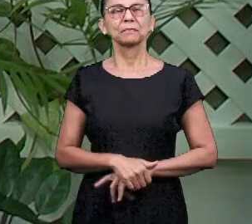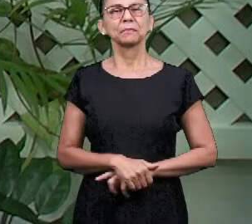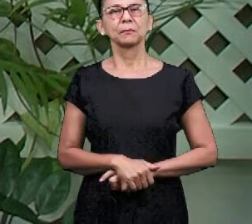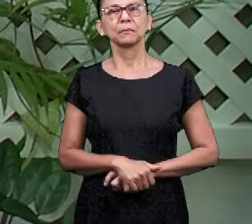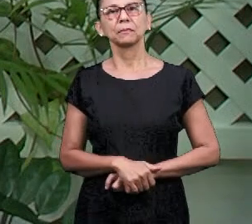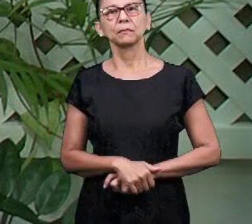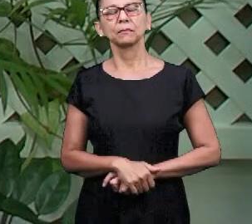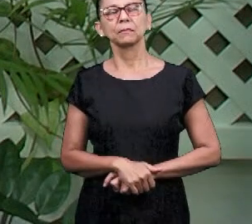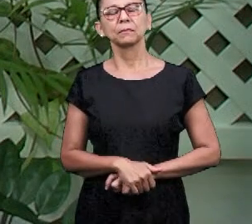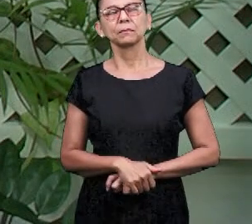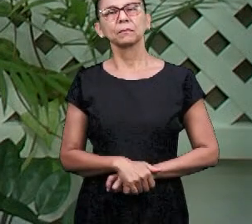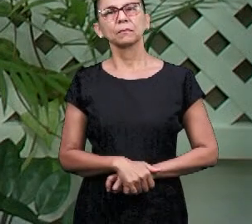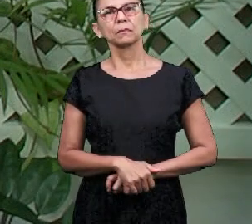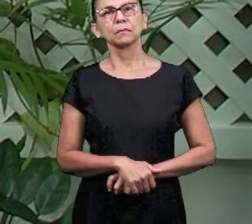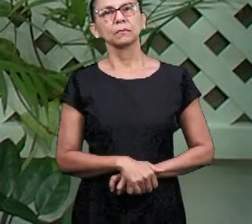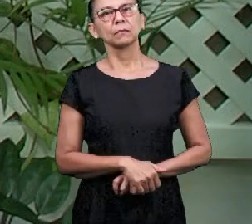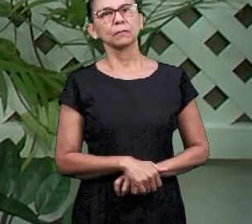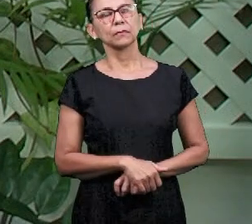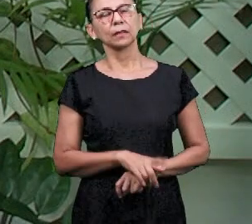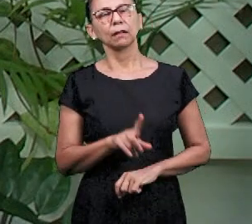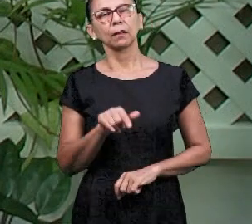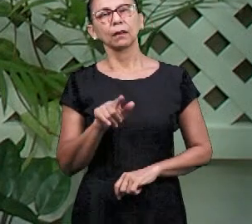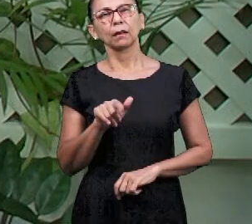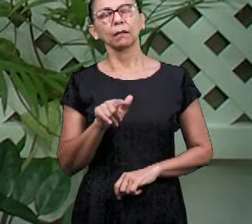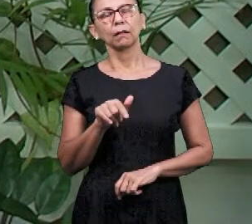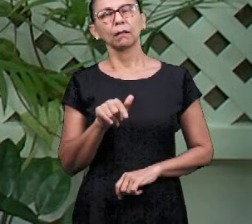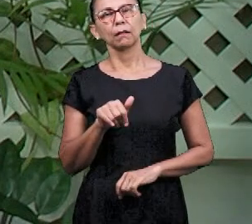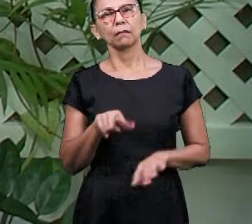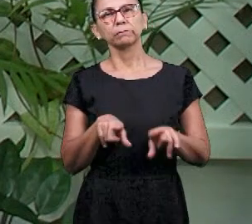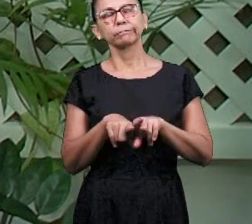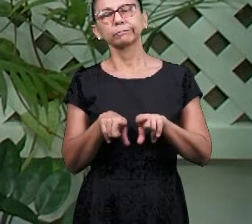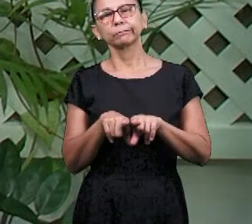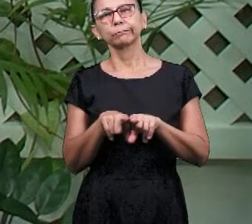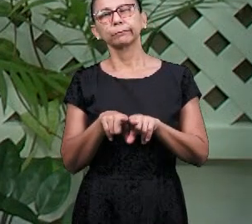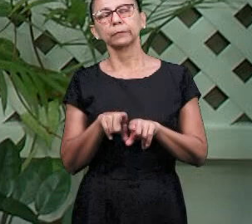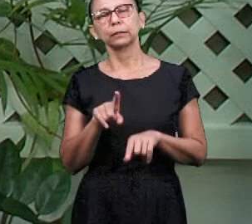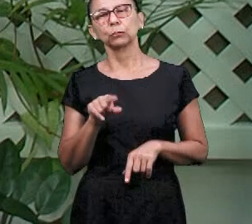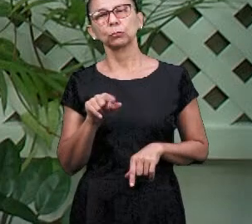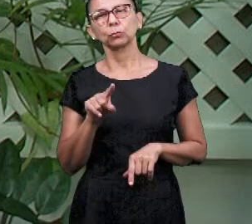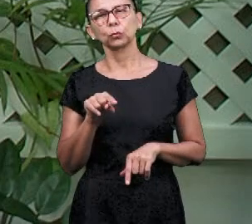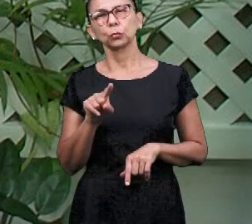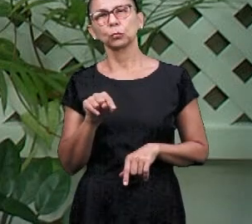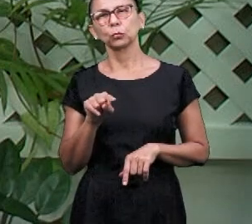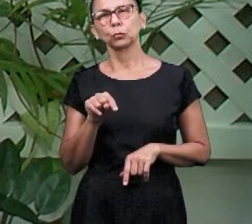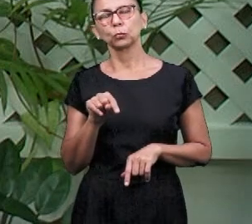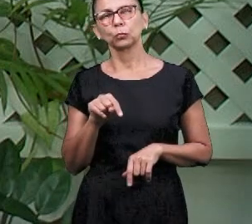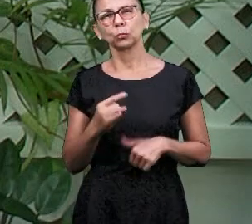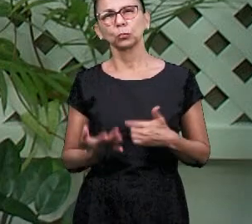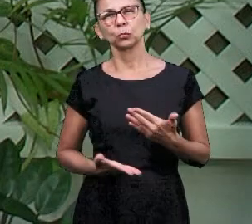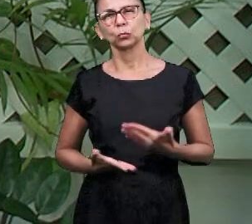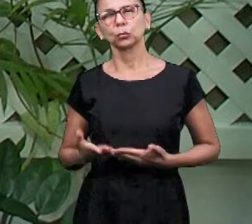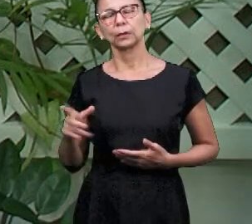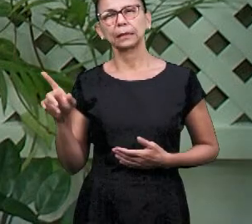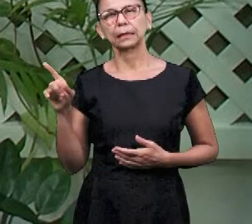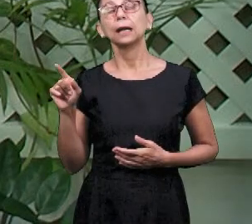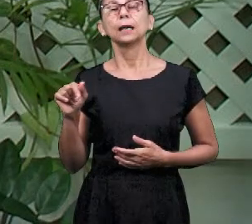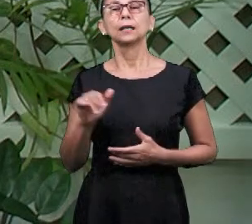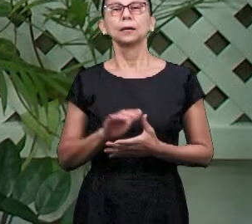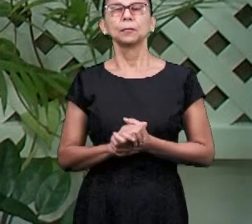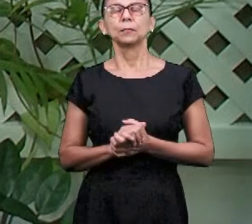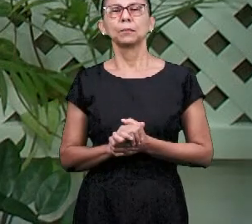présenté le plus grand nombre de participations, de collaborations, c'est les États-Unis. Deuxièmement,